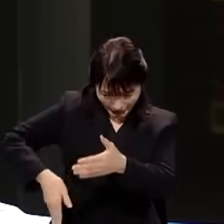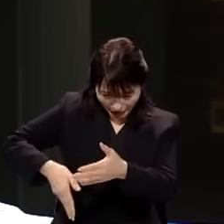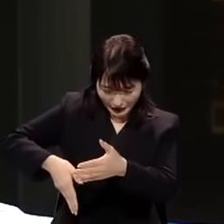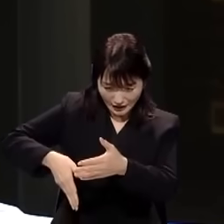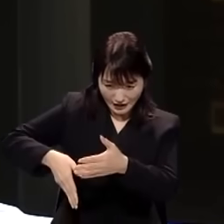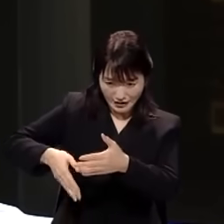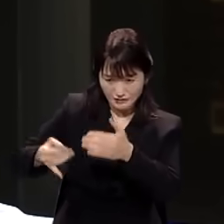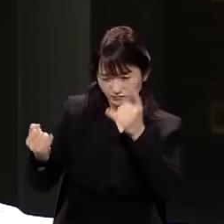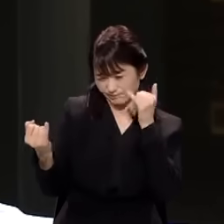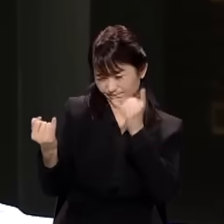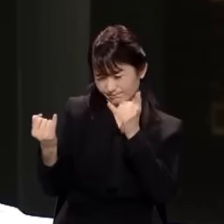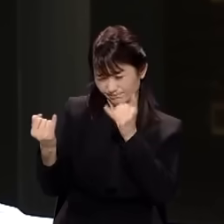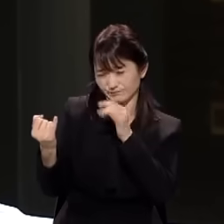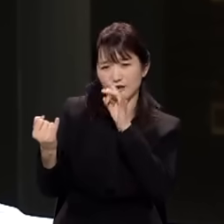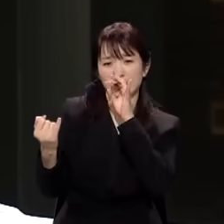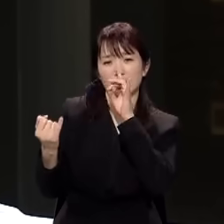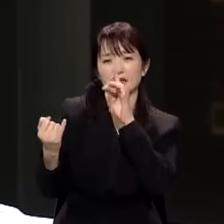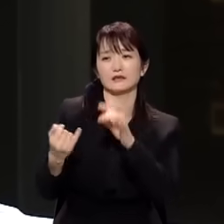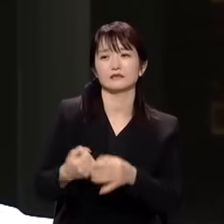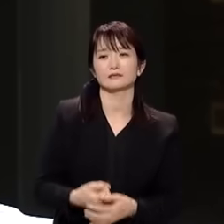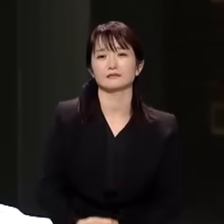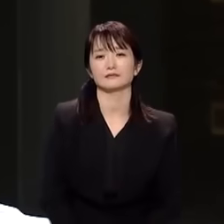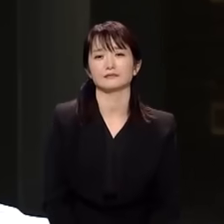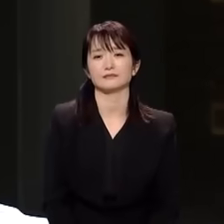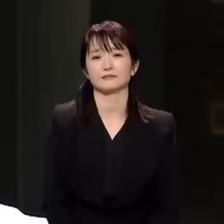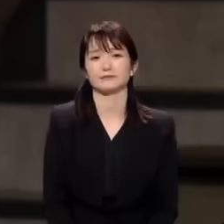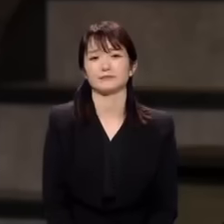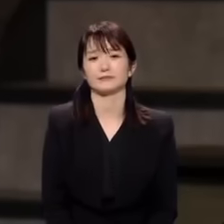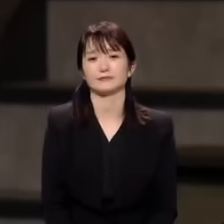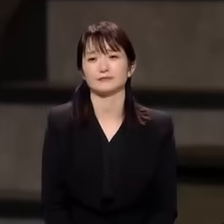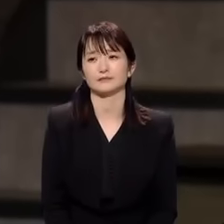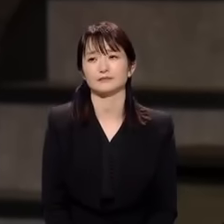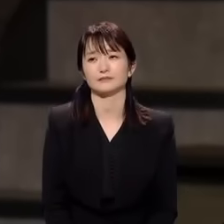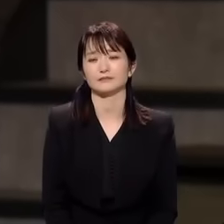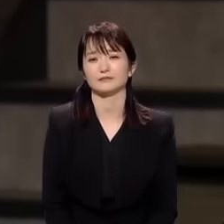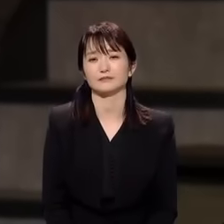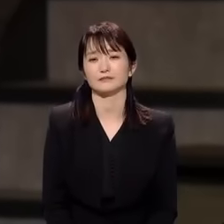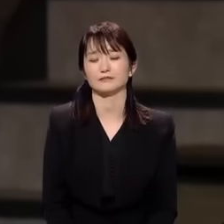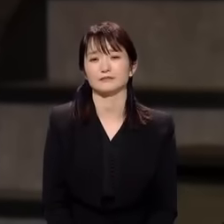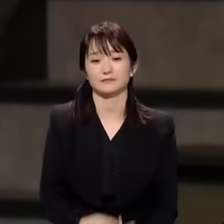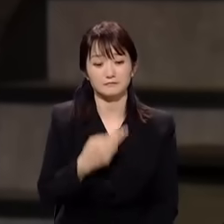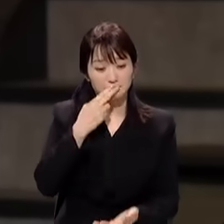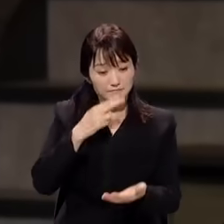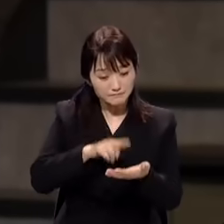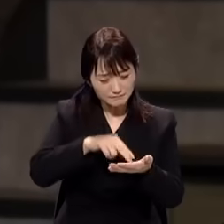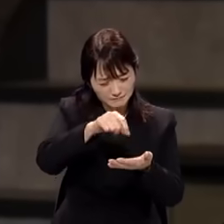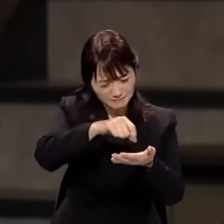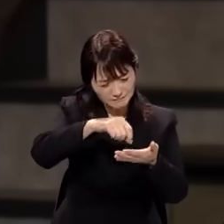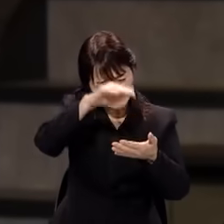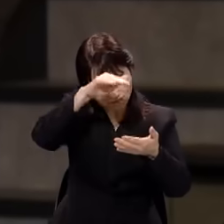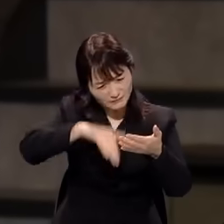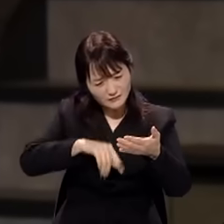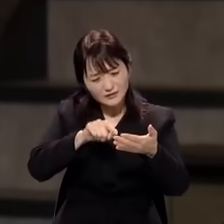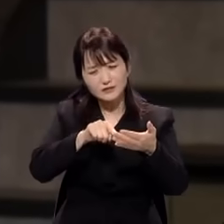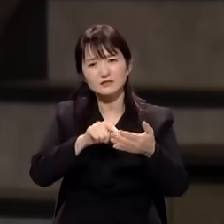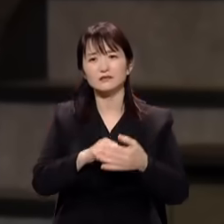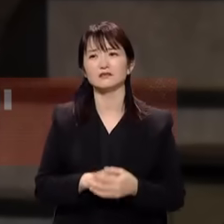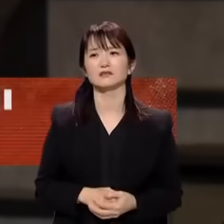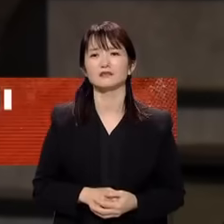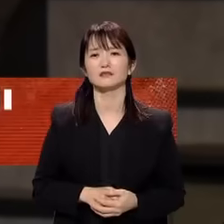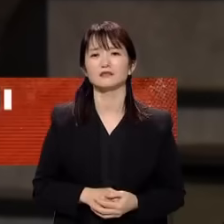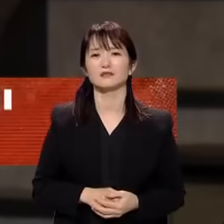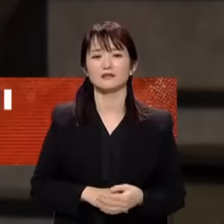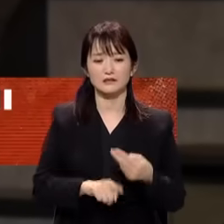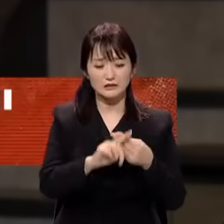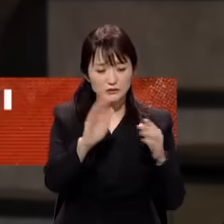두절 상태셨습니다, 교수님. 예. 그 사실 이제 저 편지나 이런 것들을 보게 되면 이 가해